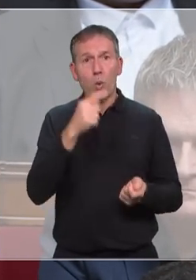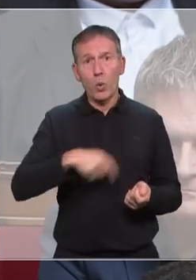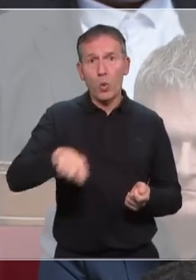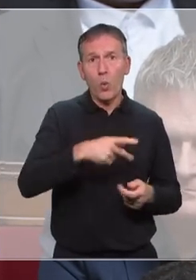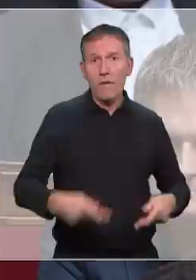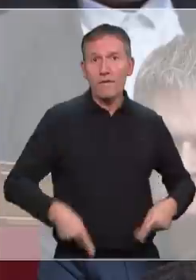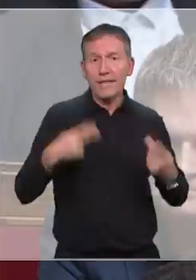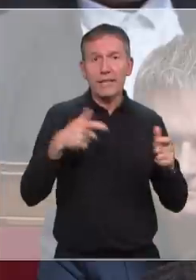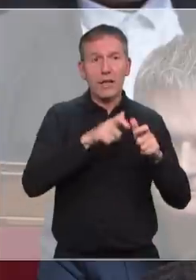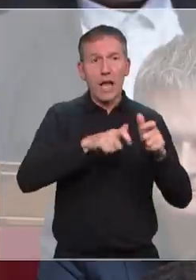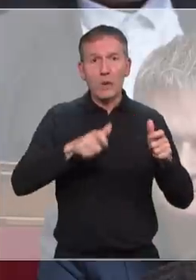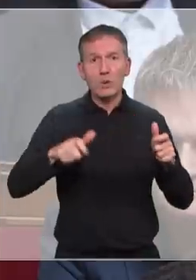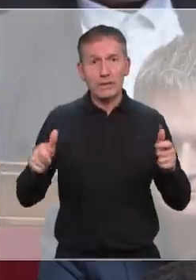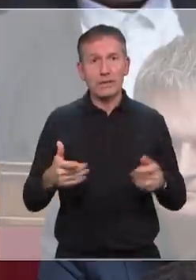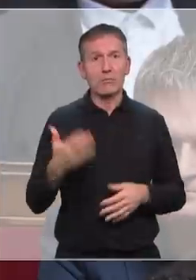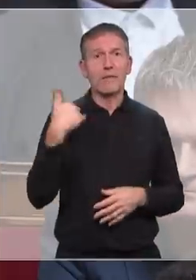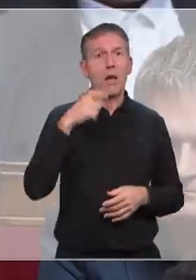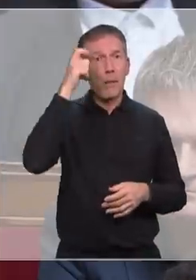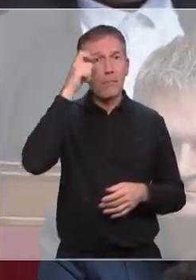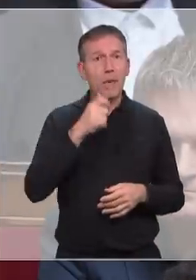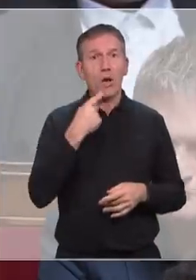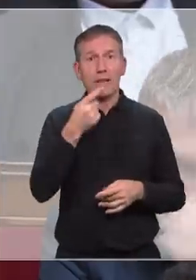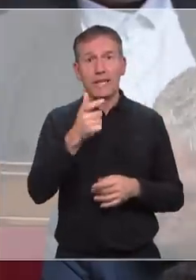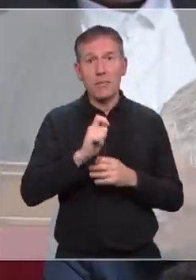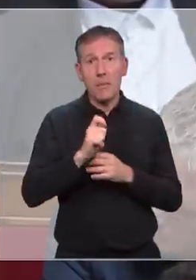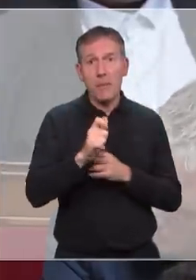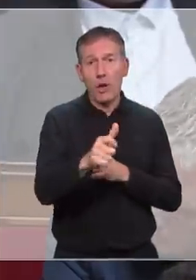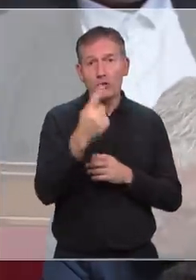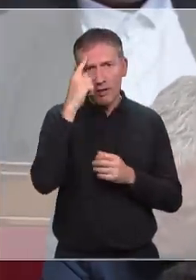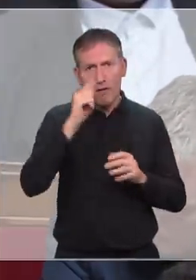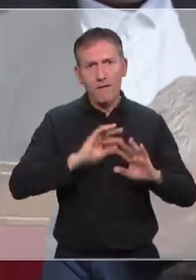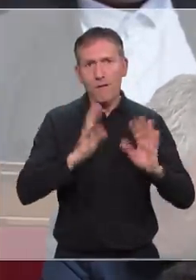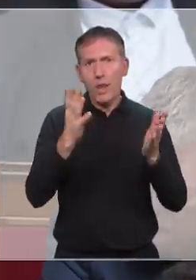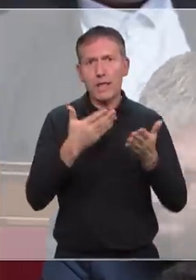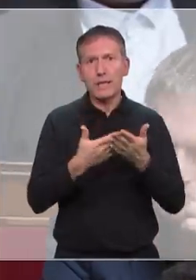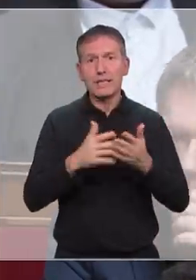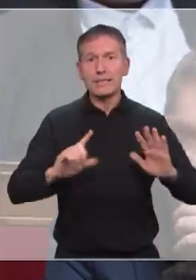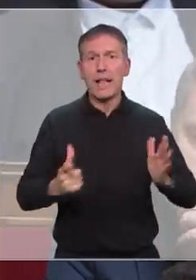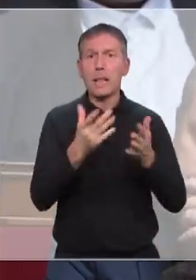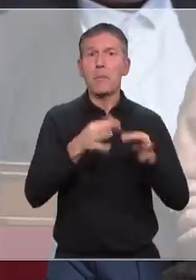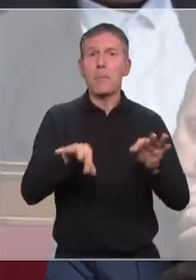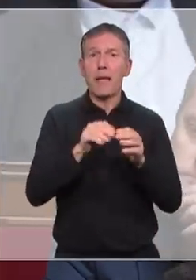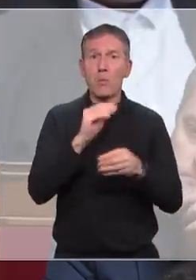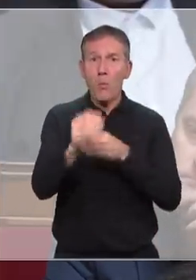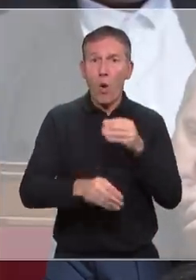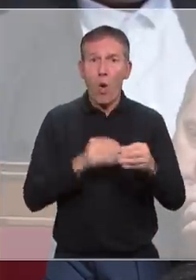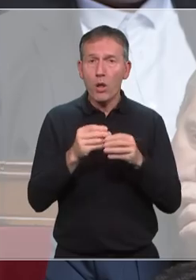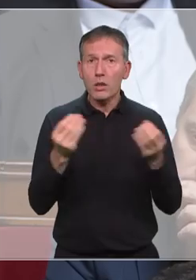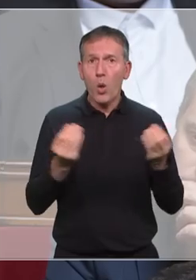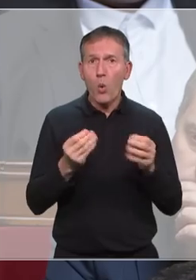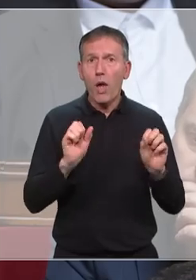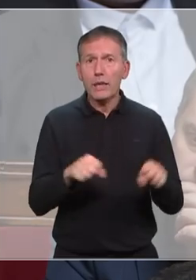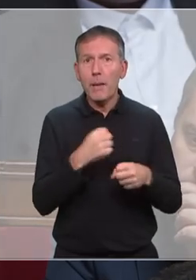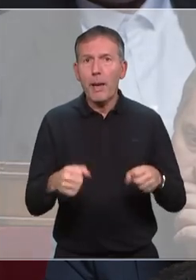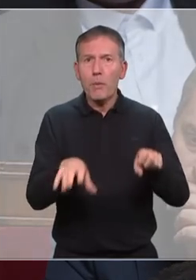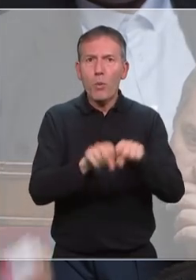notre industrie ? Comme le disait Emmanuel Macron, la logique dans laquelle que vous perpétuez est une folie. Dans la 7e puissance mondiale, comment se fait-il qu'on ne soit plus capable